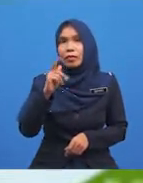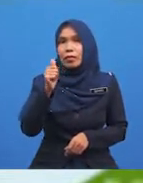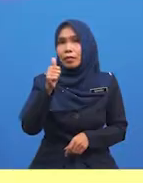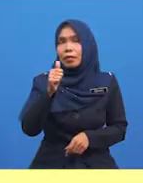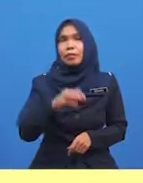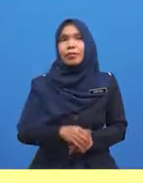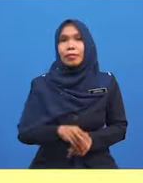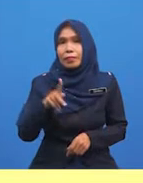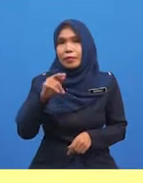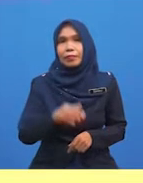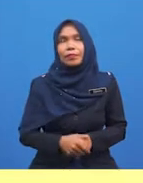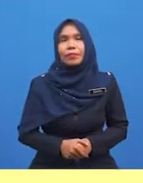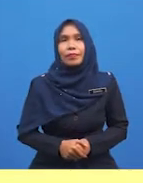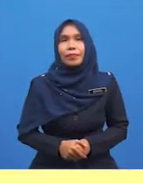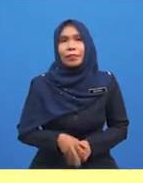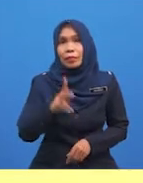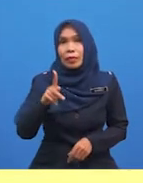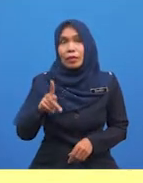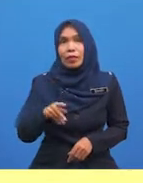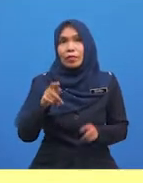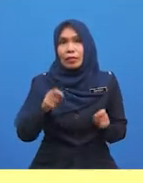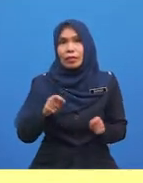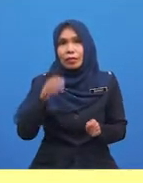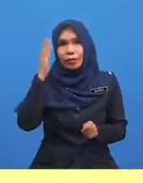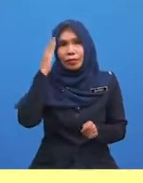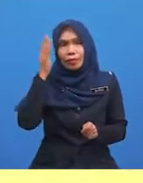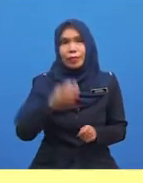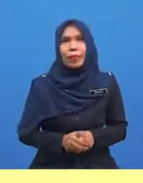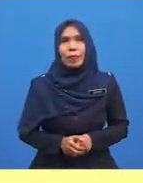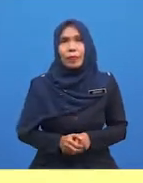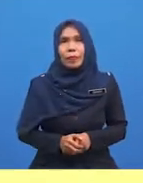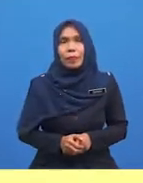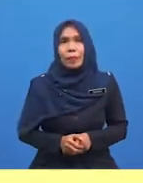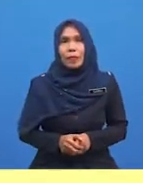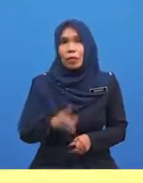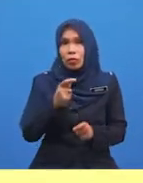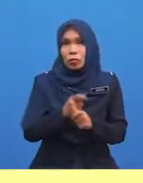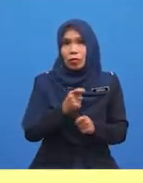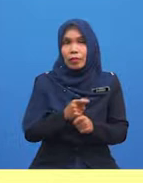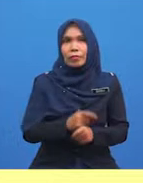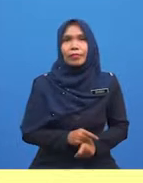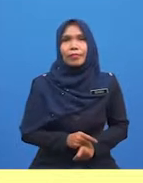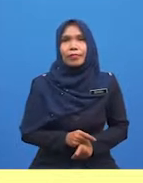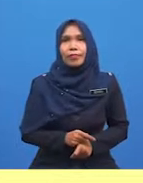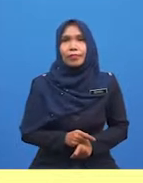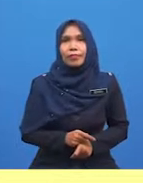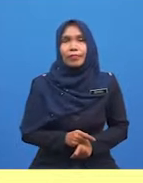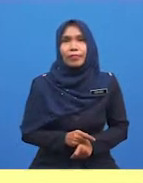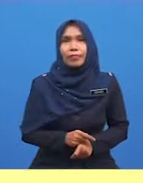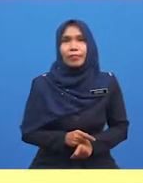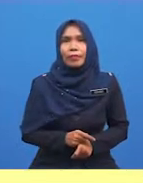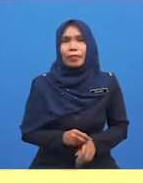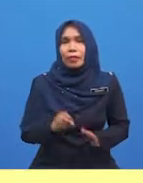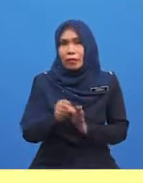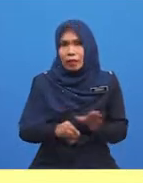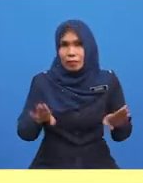ini, pelajar perlu mengetahui bahawa peranan badan ini ialah sebagai pelaksana